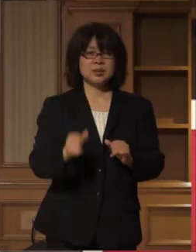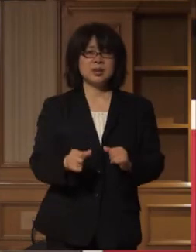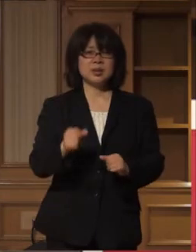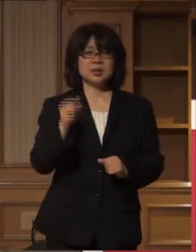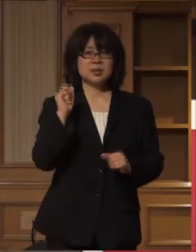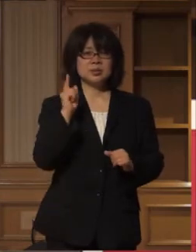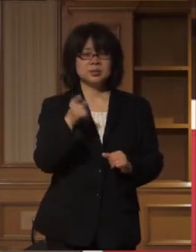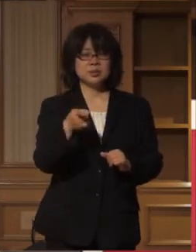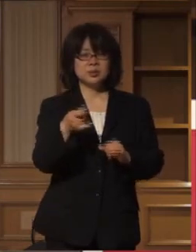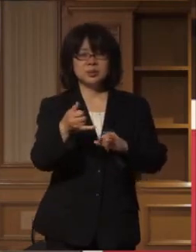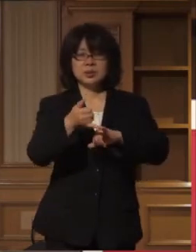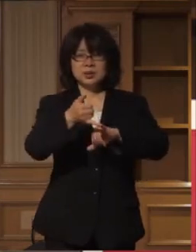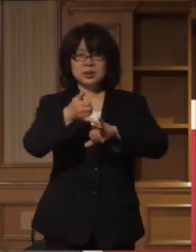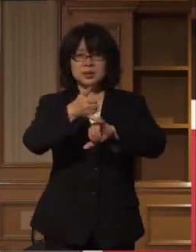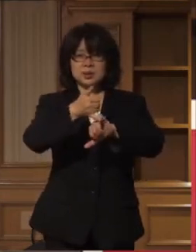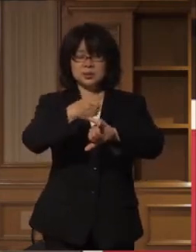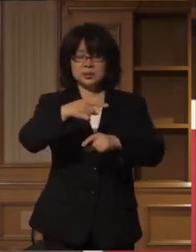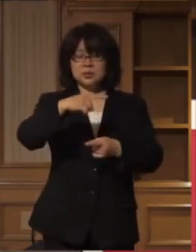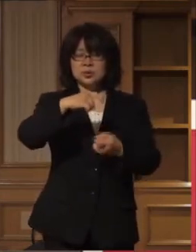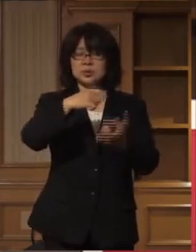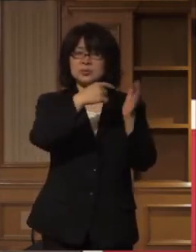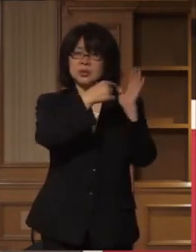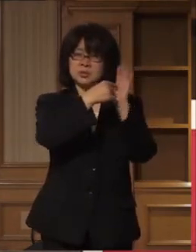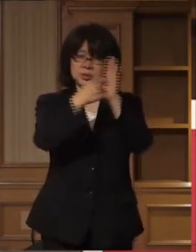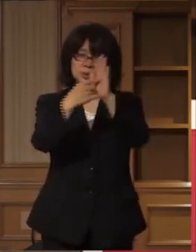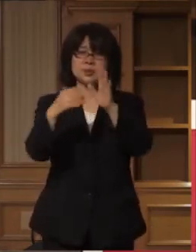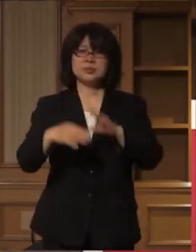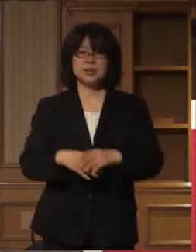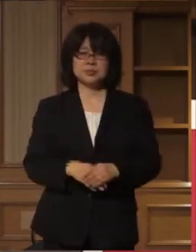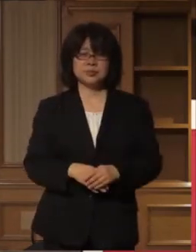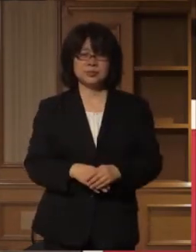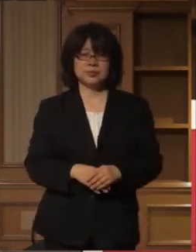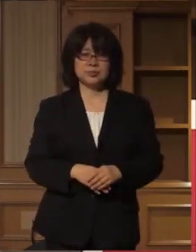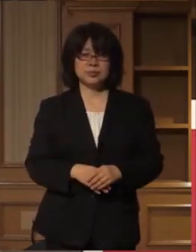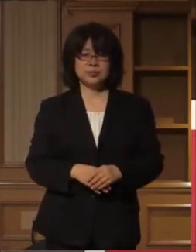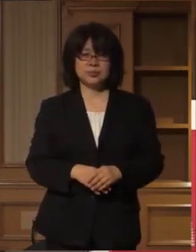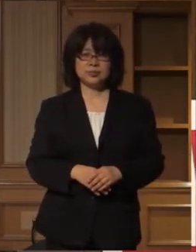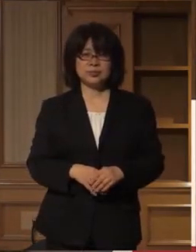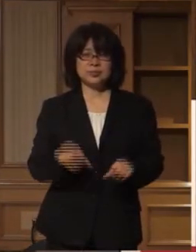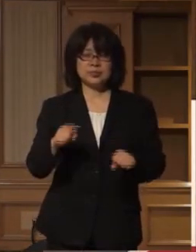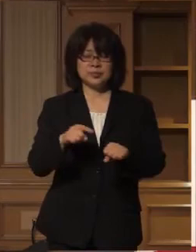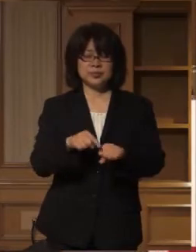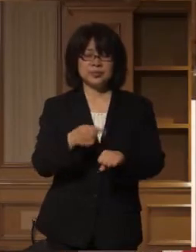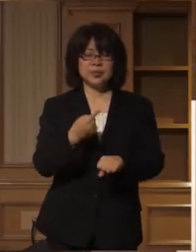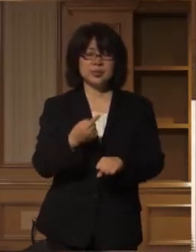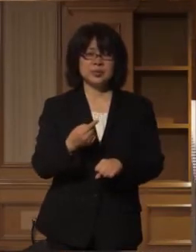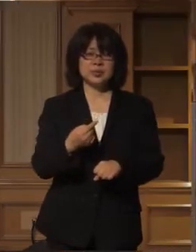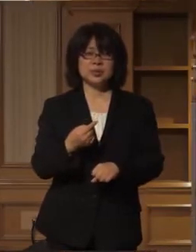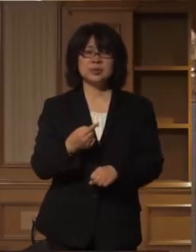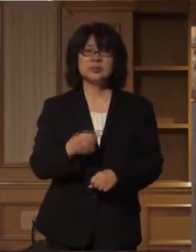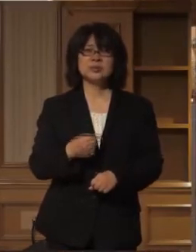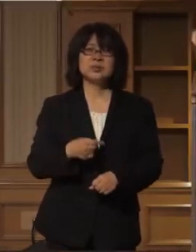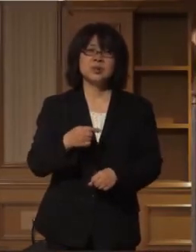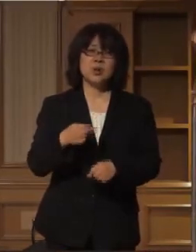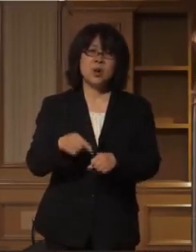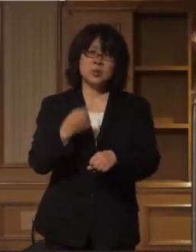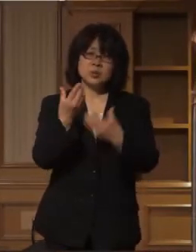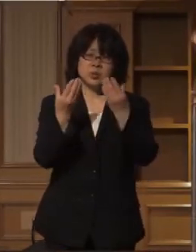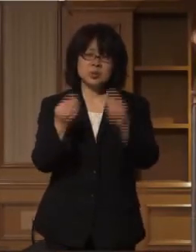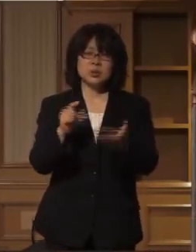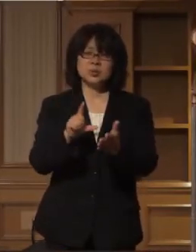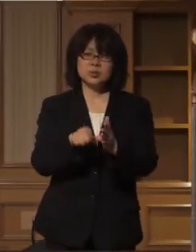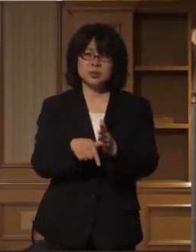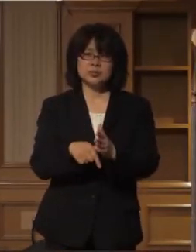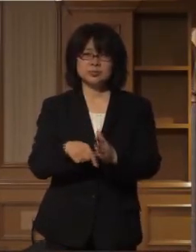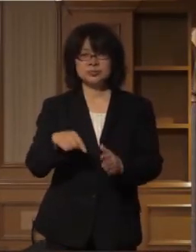で、いつそれが起きたのかっていうと、実は1997年の7月だったんです